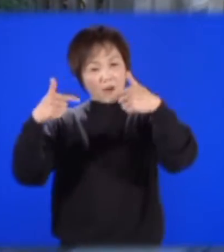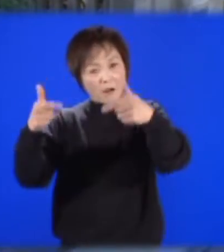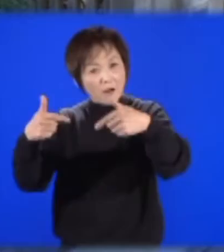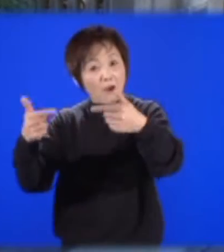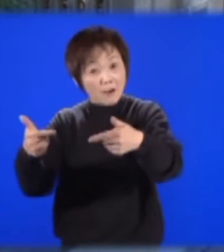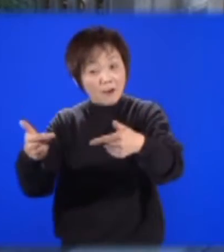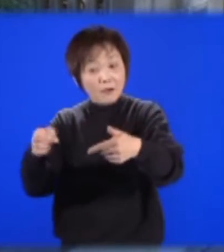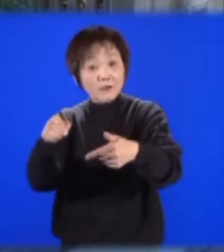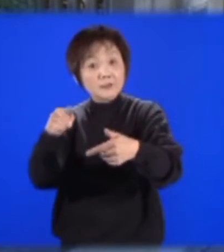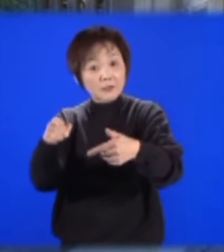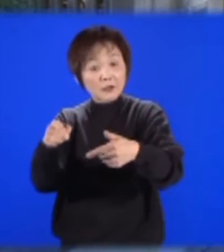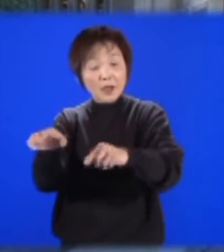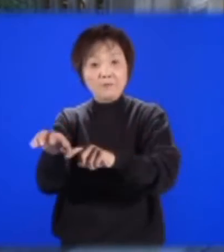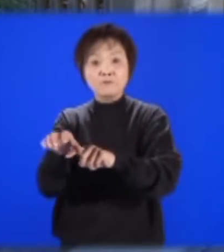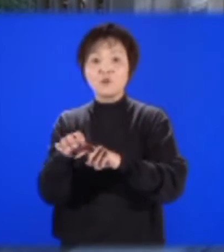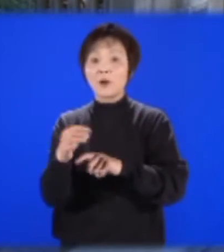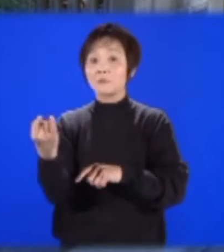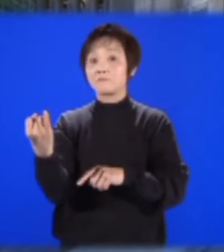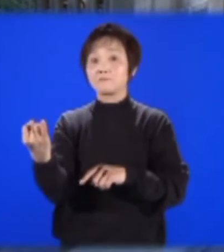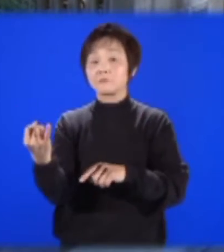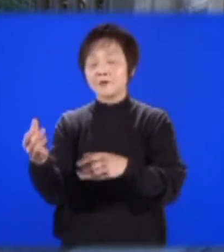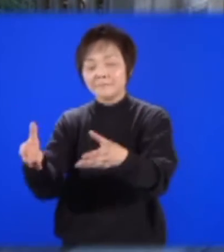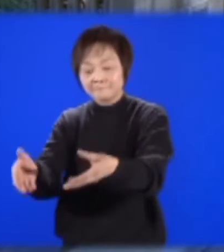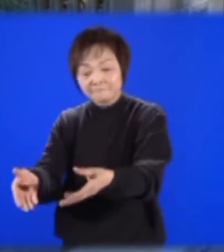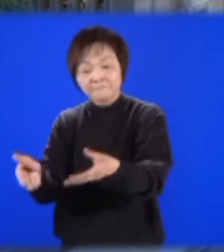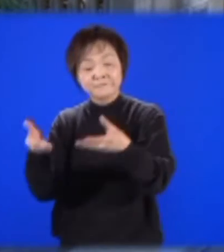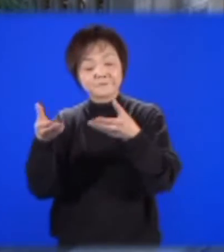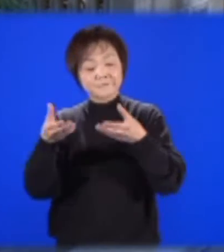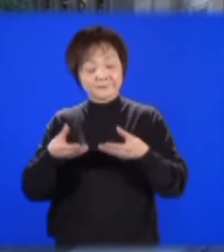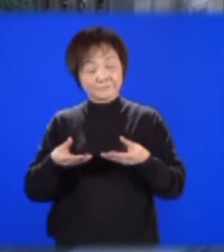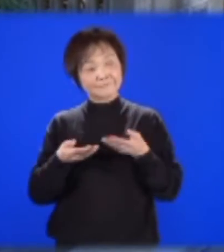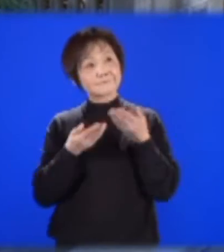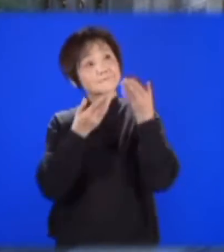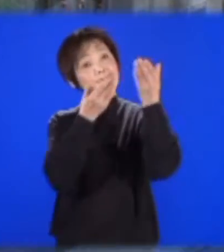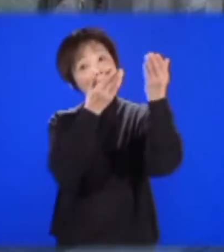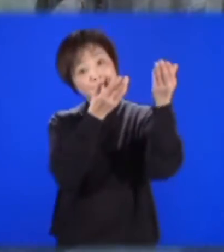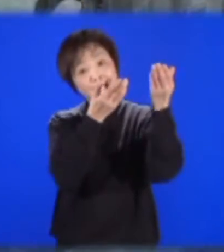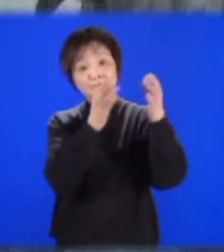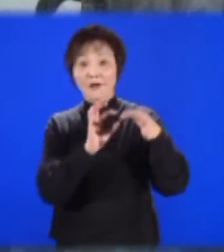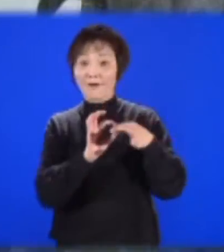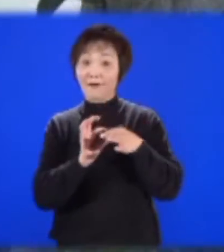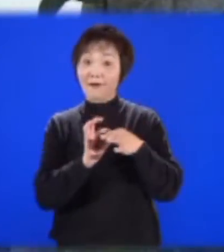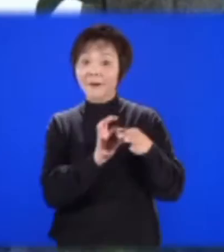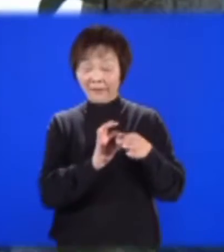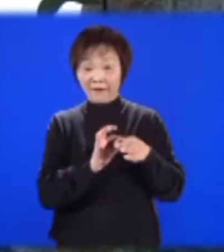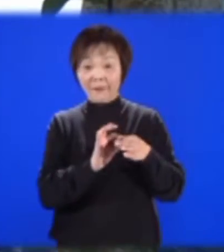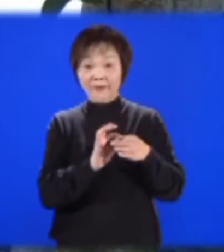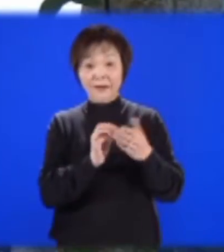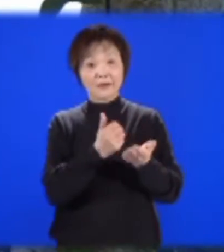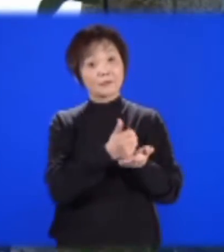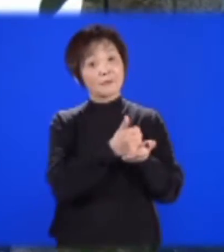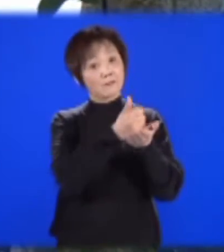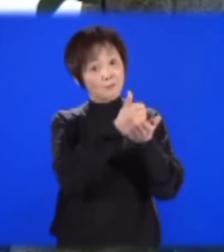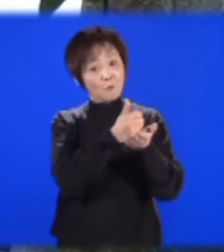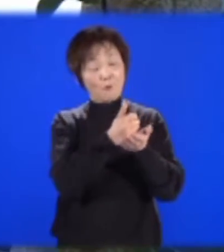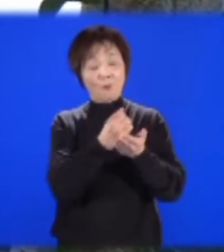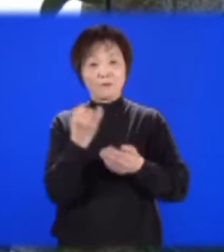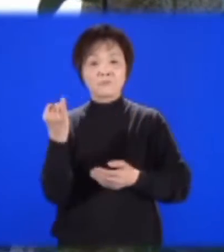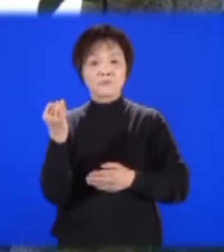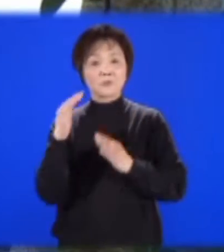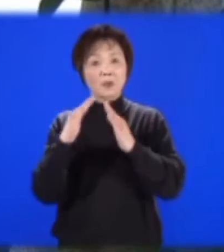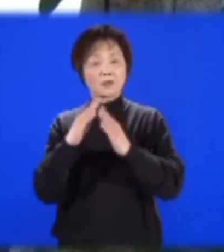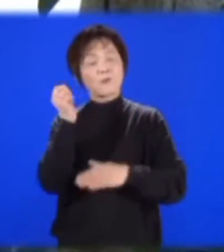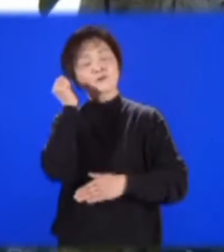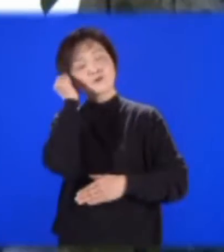。その傘をこの村の娘が拾い、それが縁で天皇がその娘の家に宿泊を